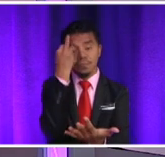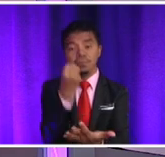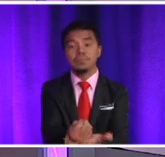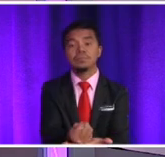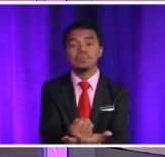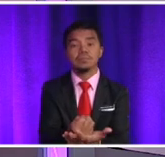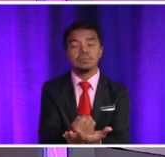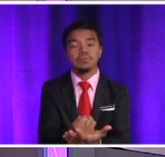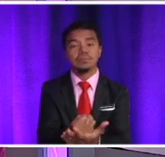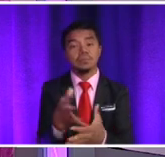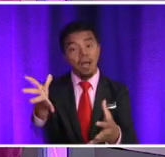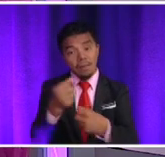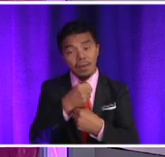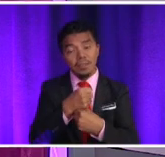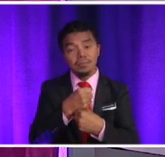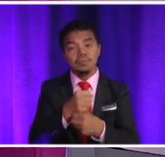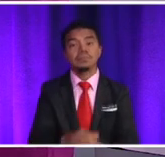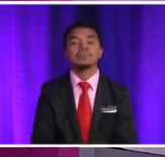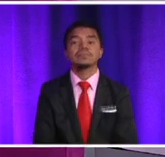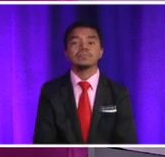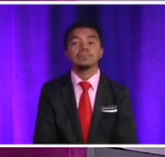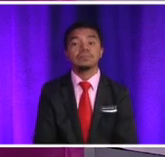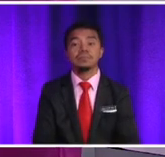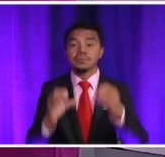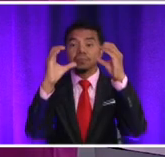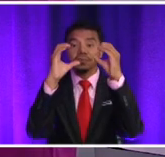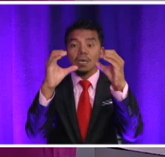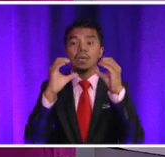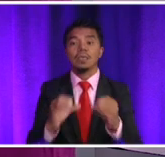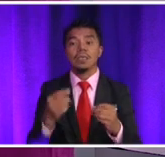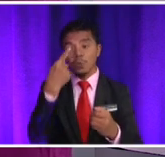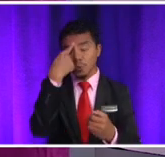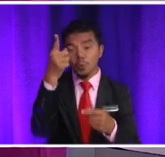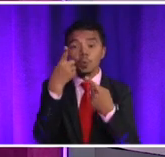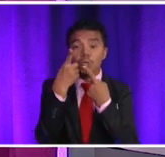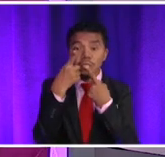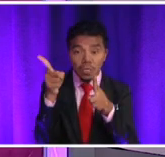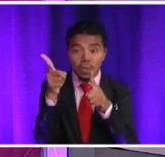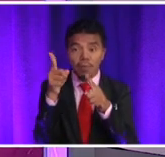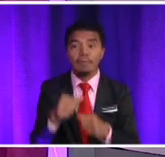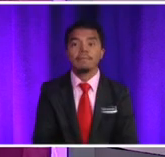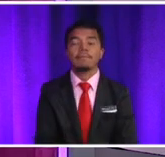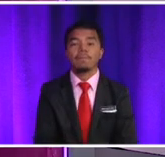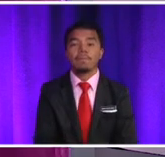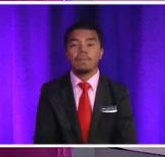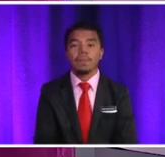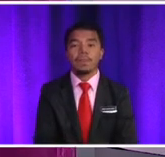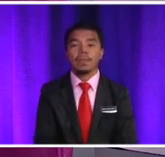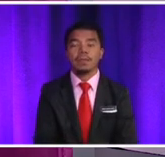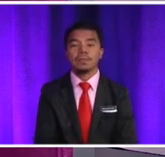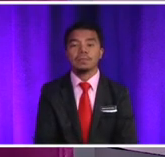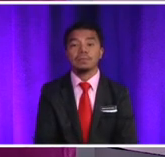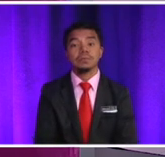tadi jadi cari anak jawab pula cara untuk murid